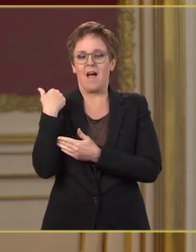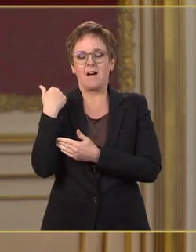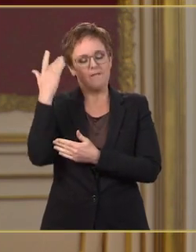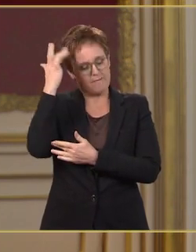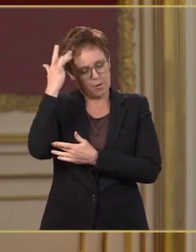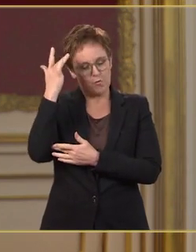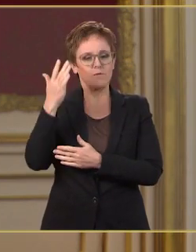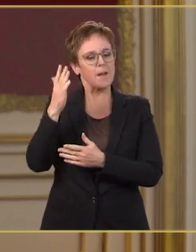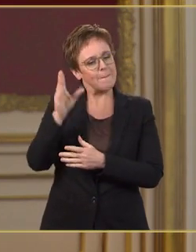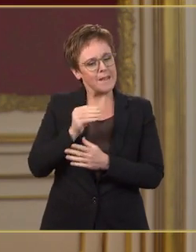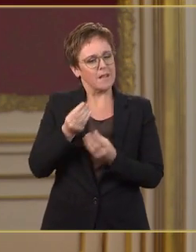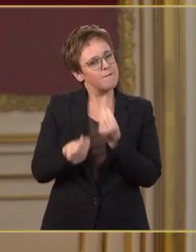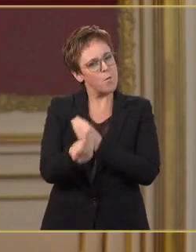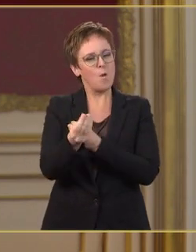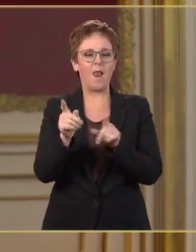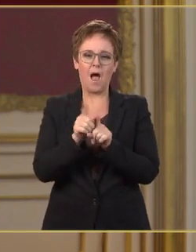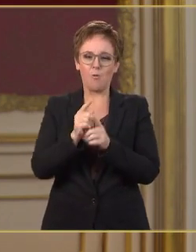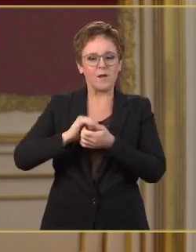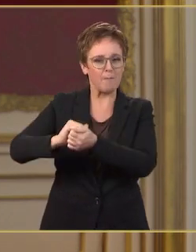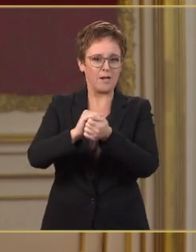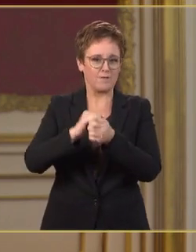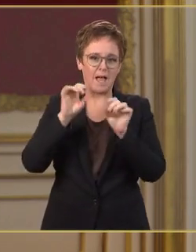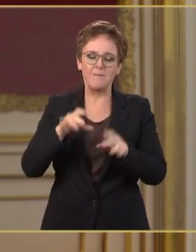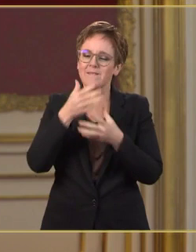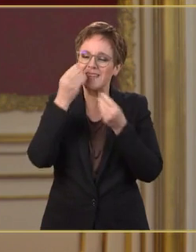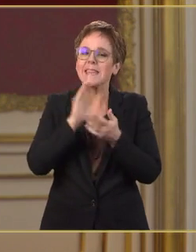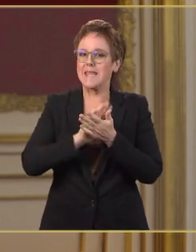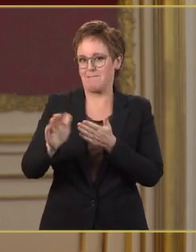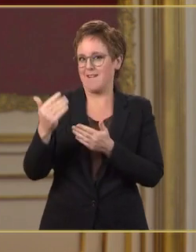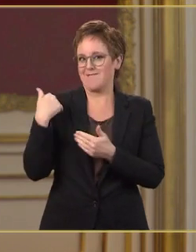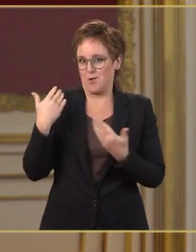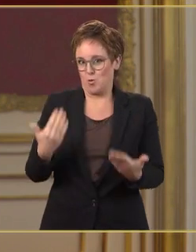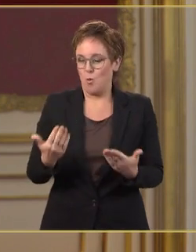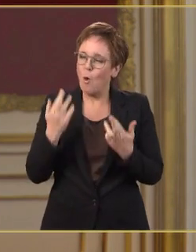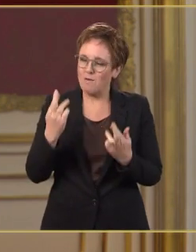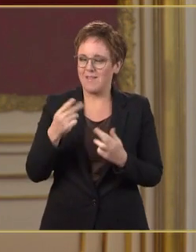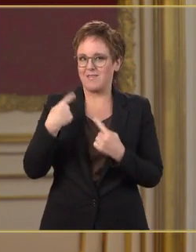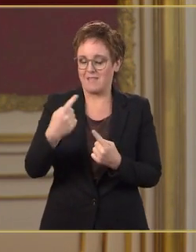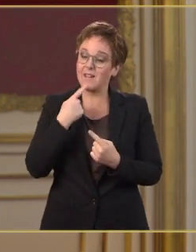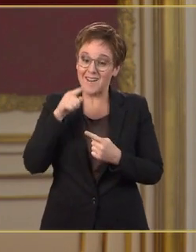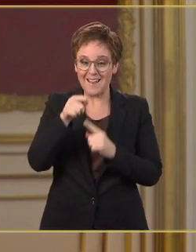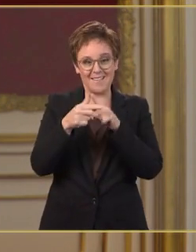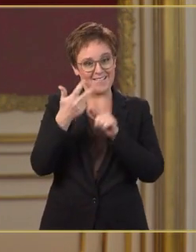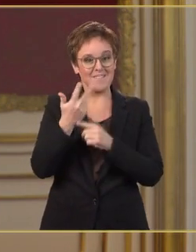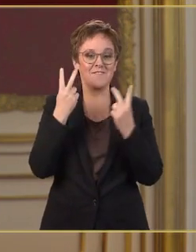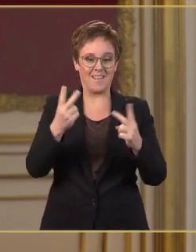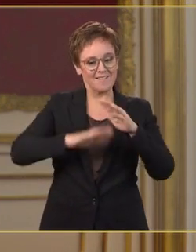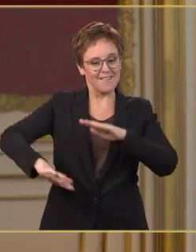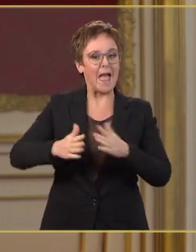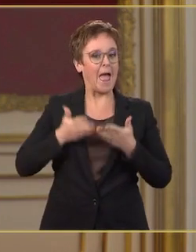vernunft unser mitgefühl unsere gemeinschaft vergessen denn darauf ist unsere wunderschöne heimat